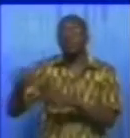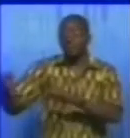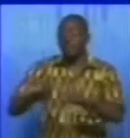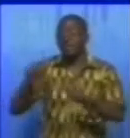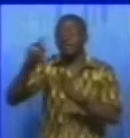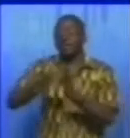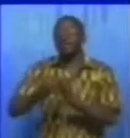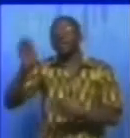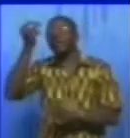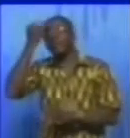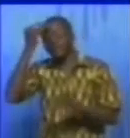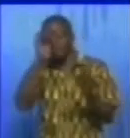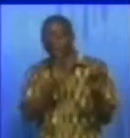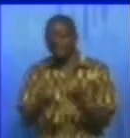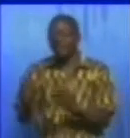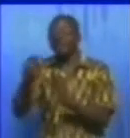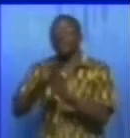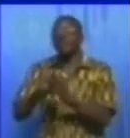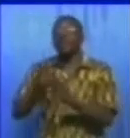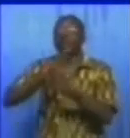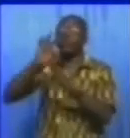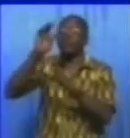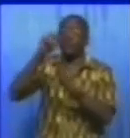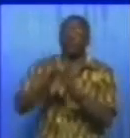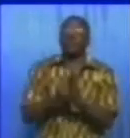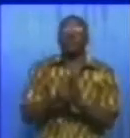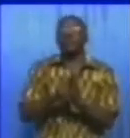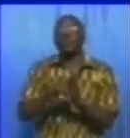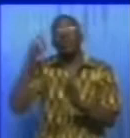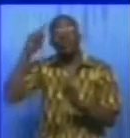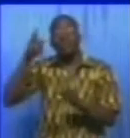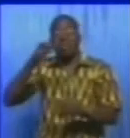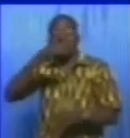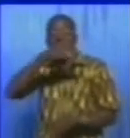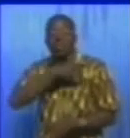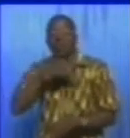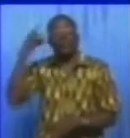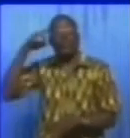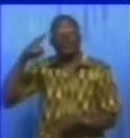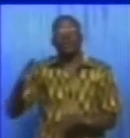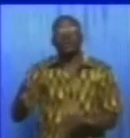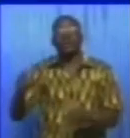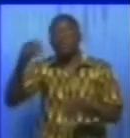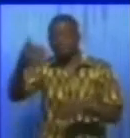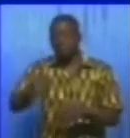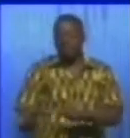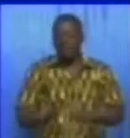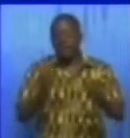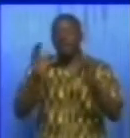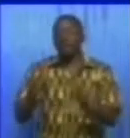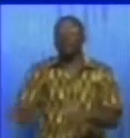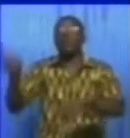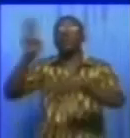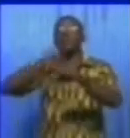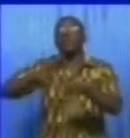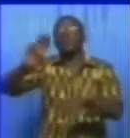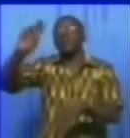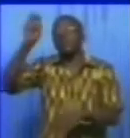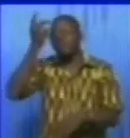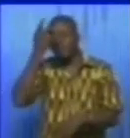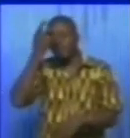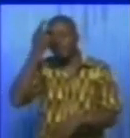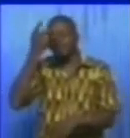le ministère a organisé une session de formation au profit des acteurs impliqués dans la mise en œuvre de cette politique.